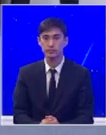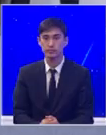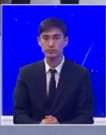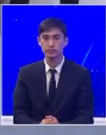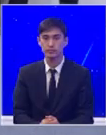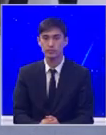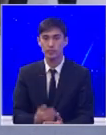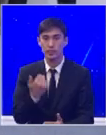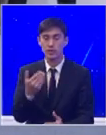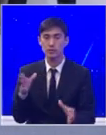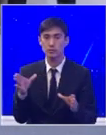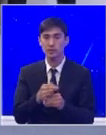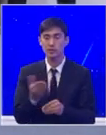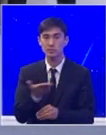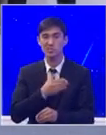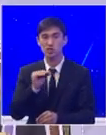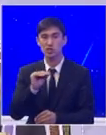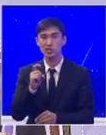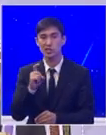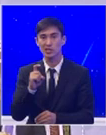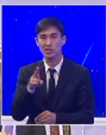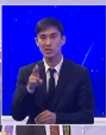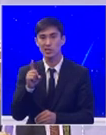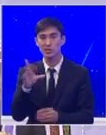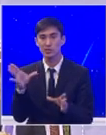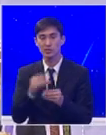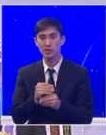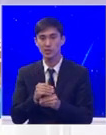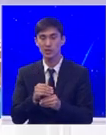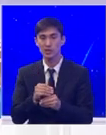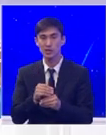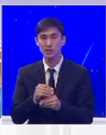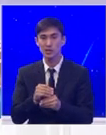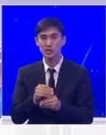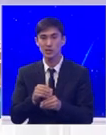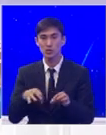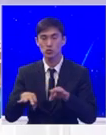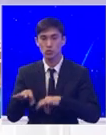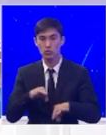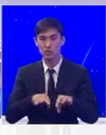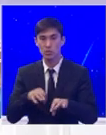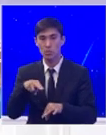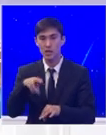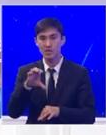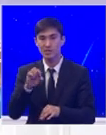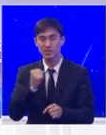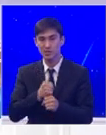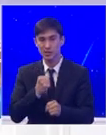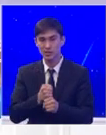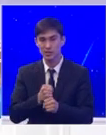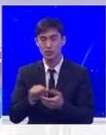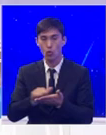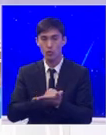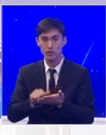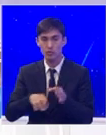Onda siz birgip bizim JKH'men de tiyisti jobanı hazırlayınız PSD'sinde, proyektin ısmetinde,